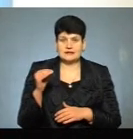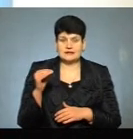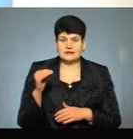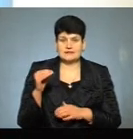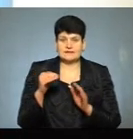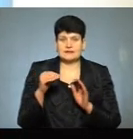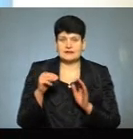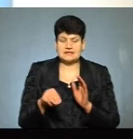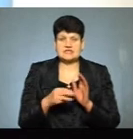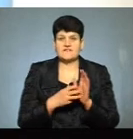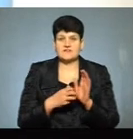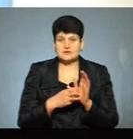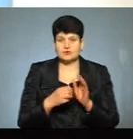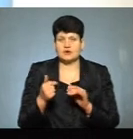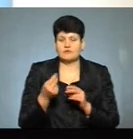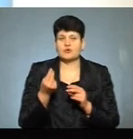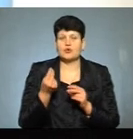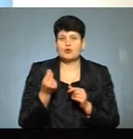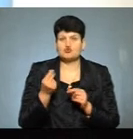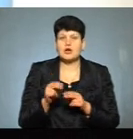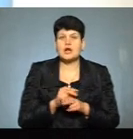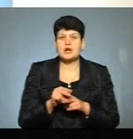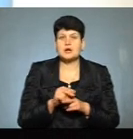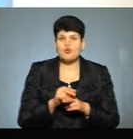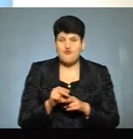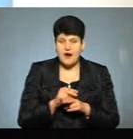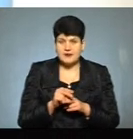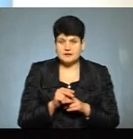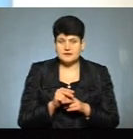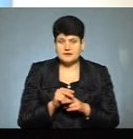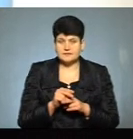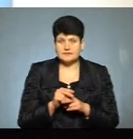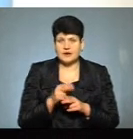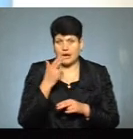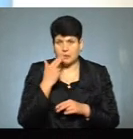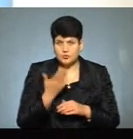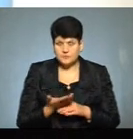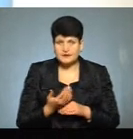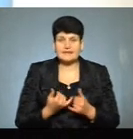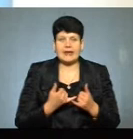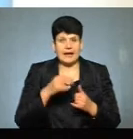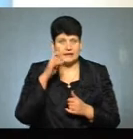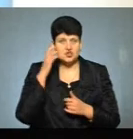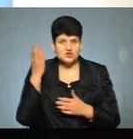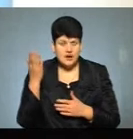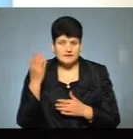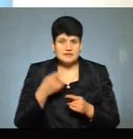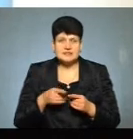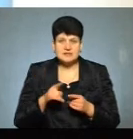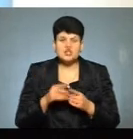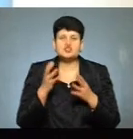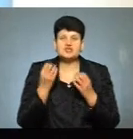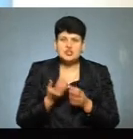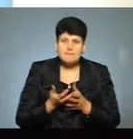4800 гривень обходиться лікування в залежності від тяжкості протікання грипу. Для держави це ще